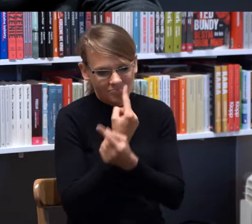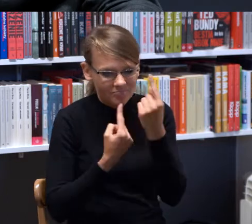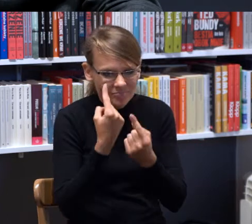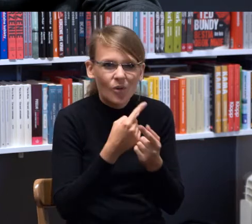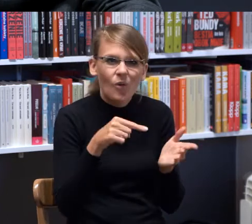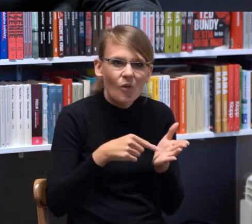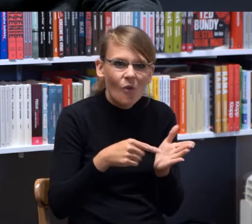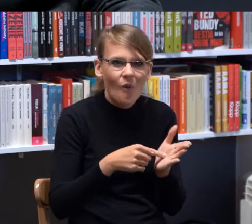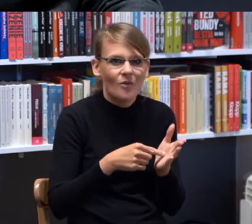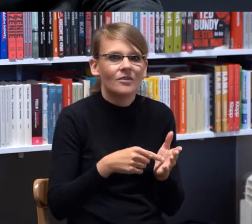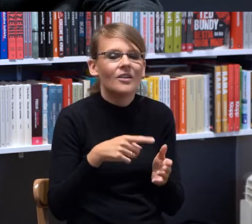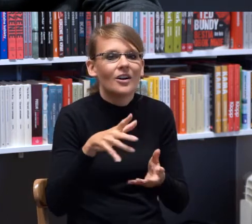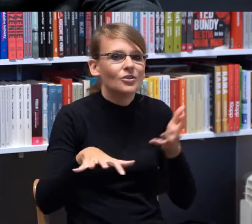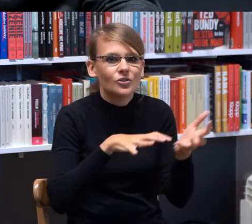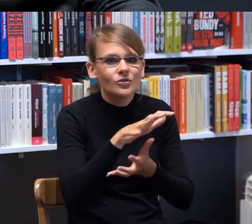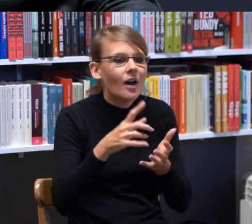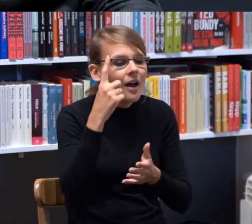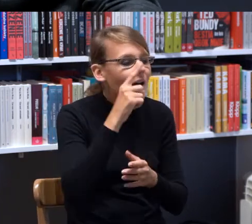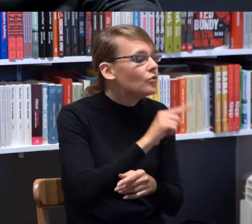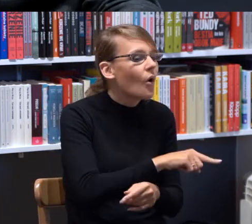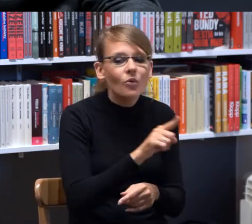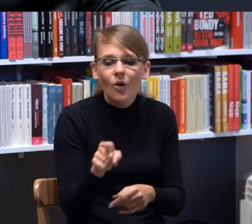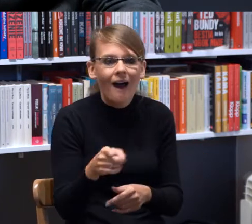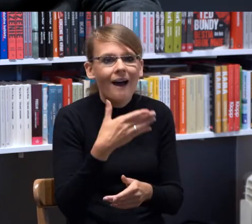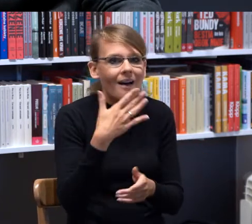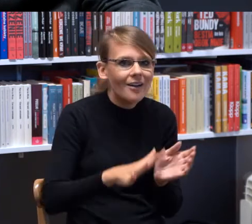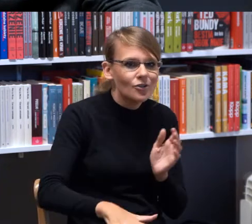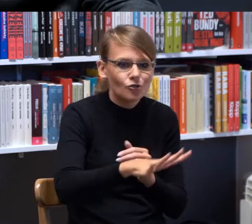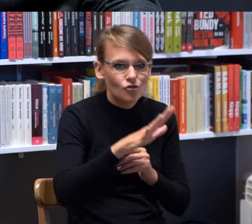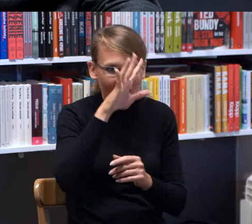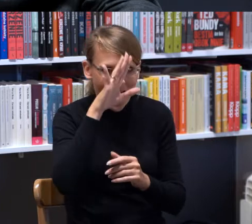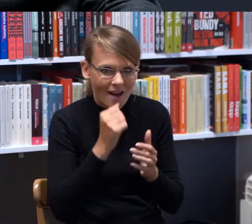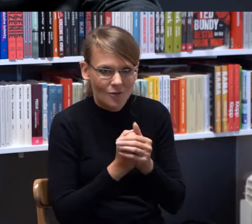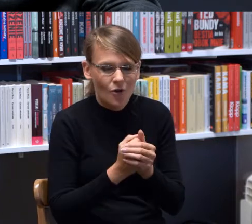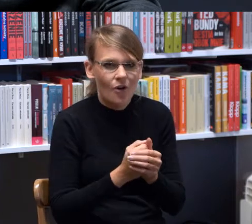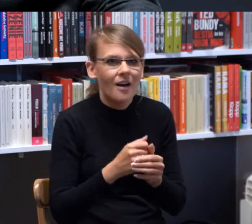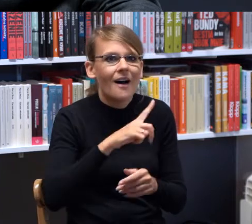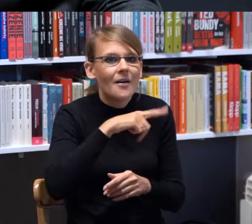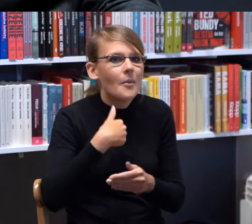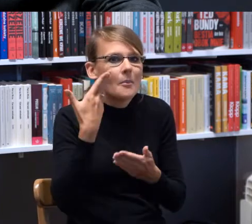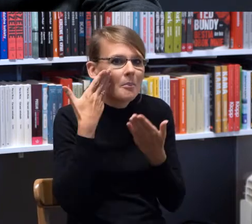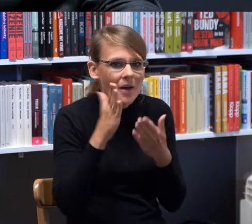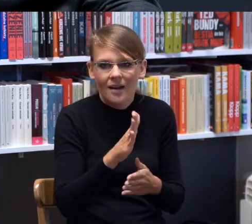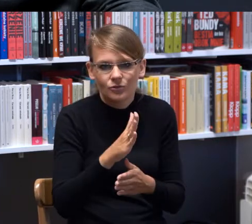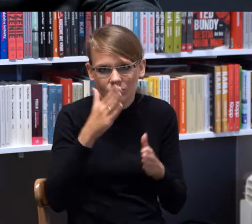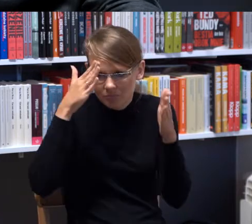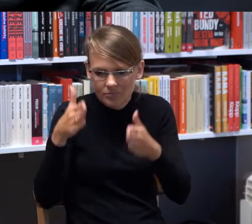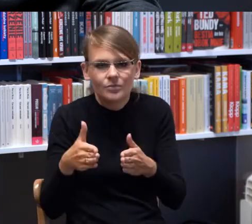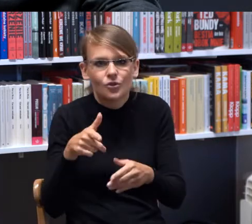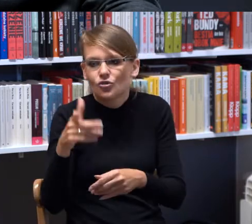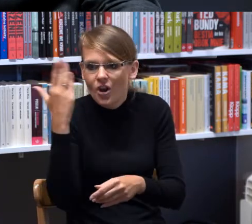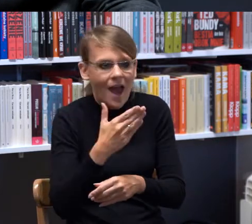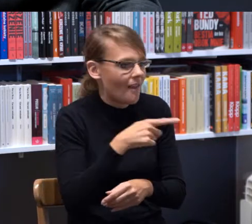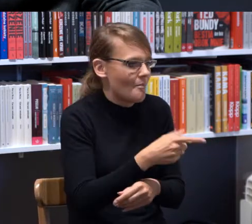strefę szarości, w świecie, w którym my bardzo, coraz bardziej się upychamy w tych klatkach, że coś jest czarne albo